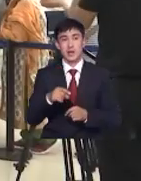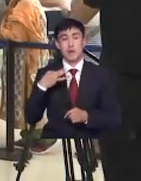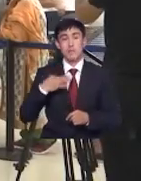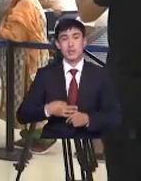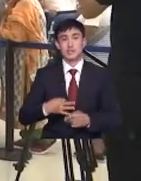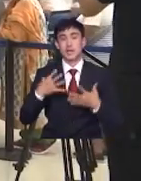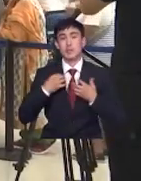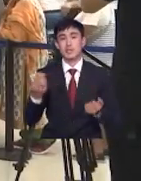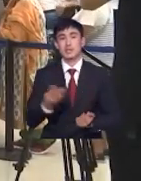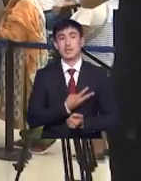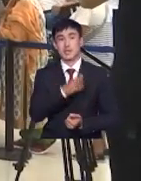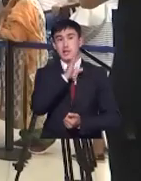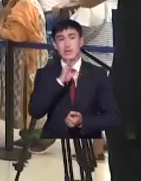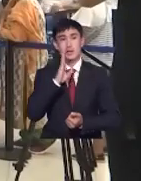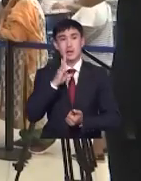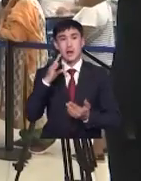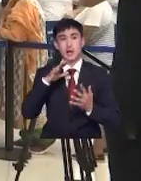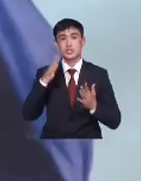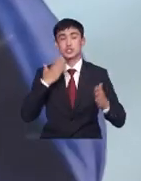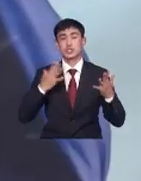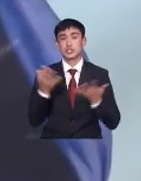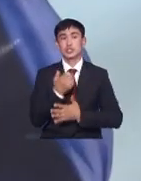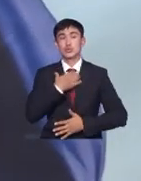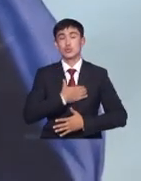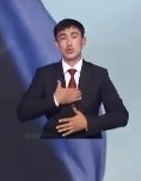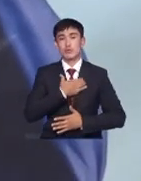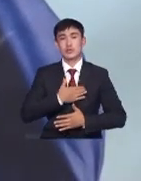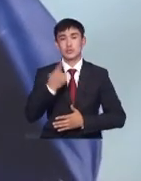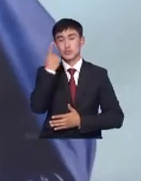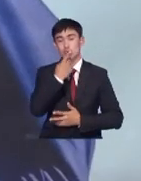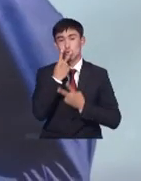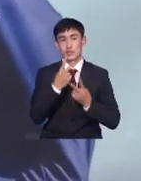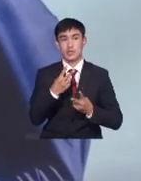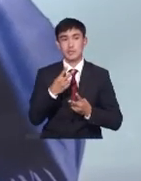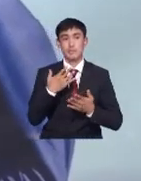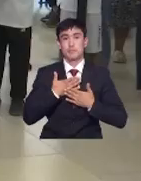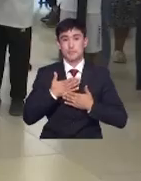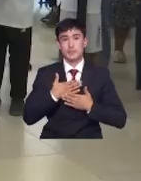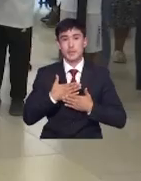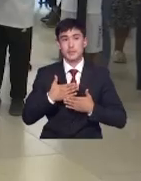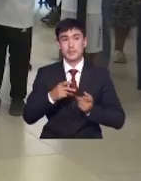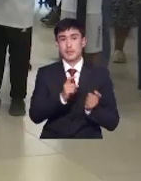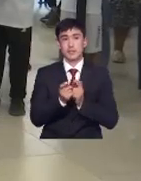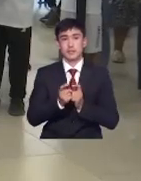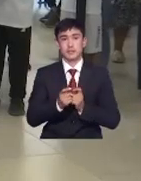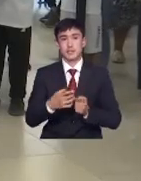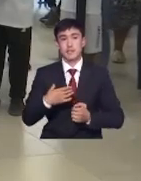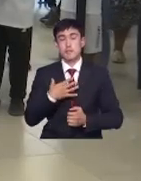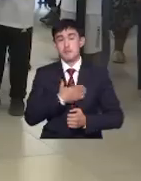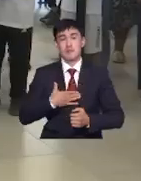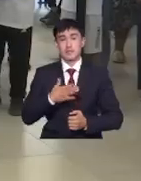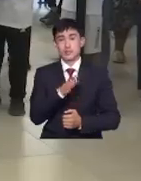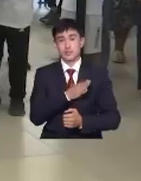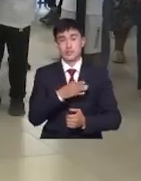Баласының амандығын тілеген ана ұлының жетістігіне қуанып толқып тұр. Жүзінен ақ байқалады. Кенжем бос кілемге шыққанда тақымымызды қысып отырдық